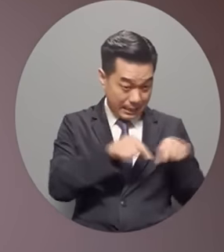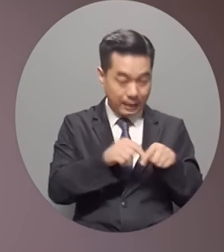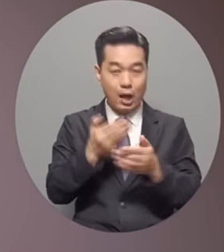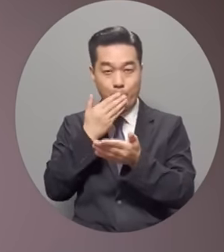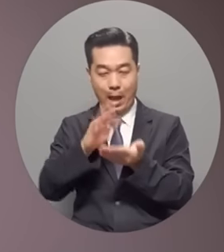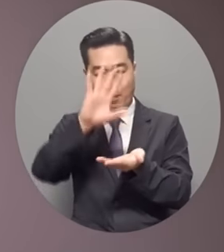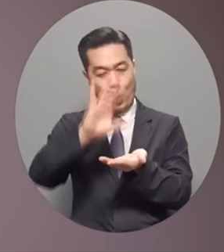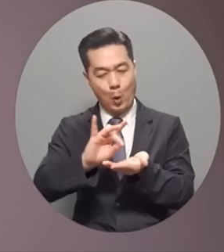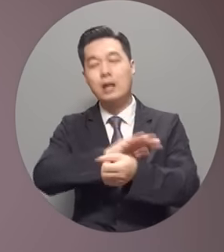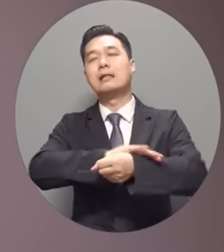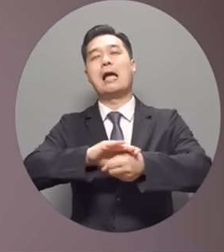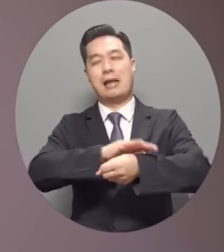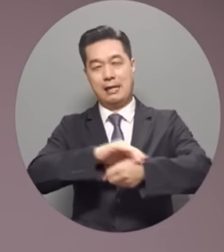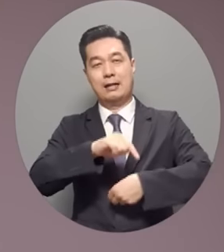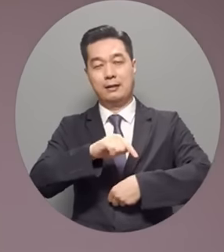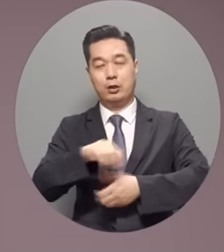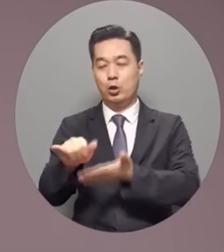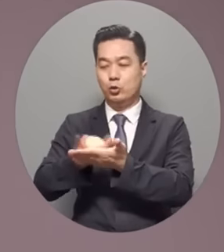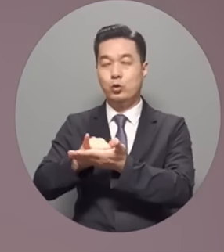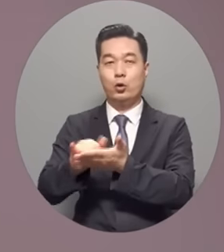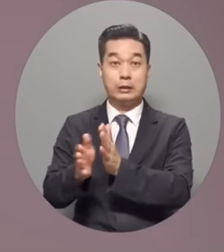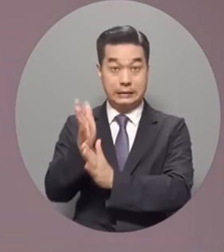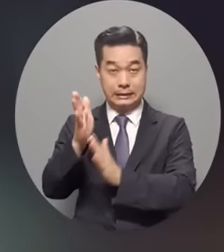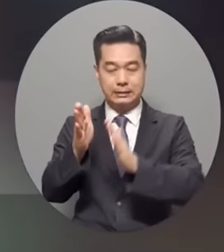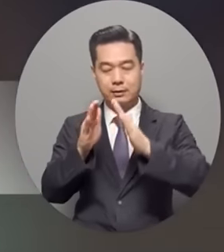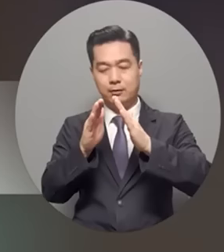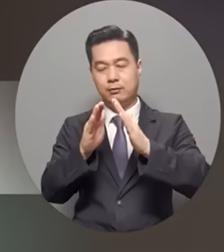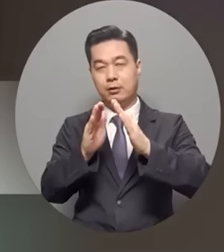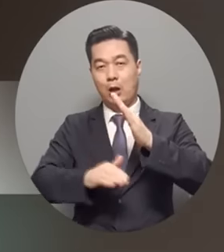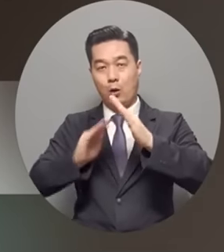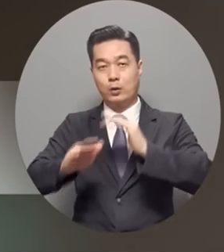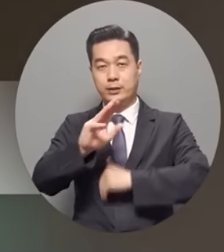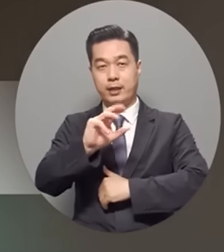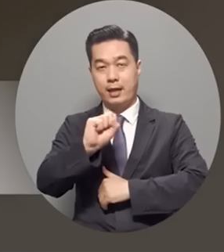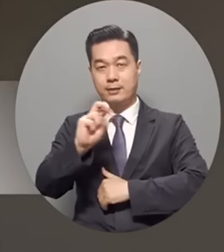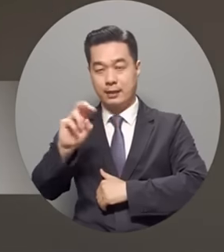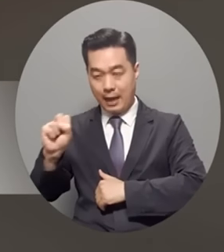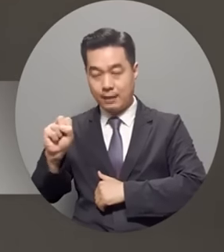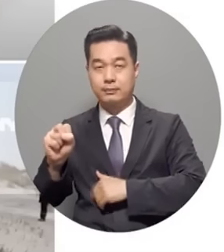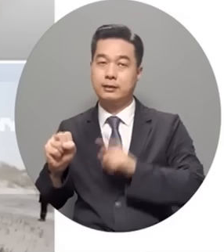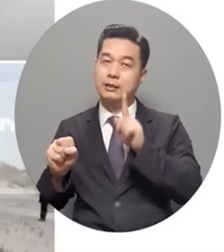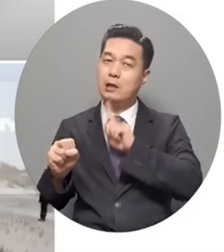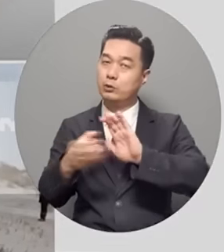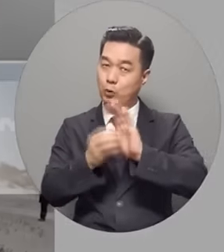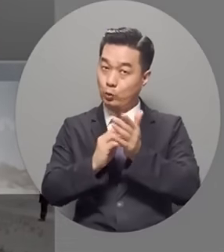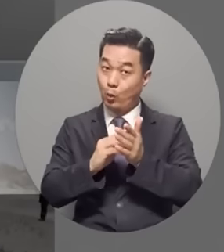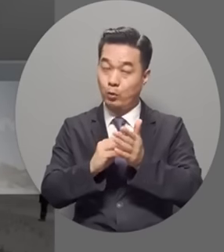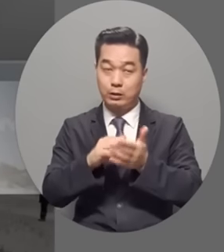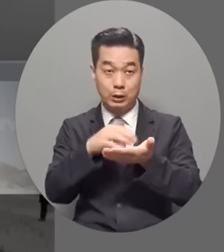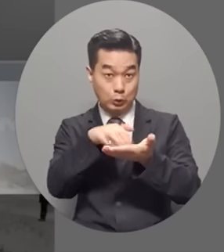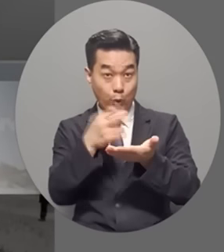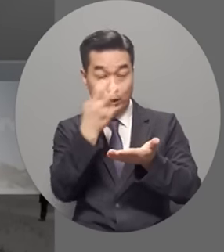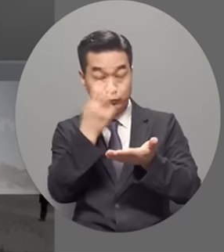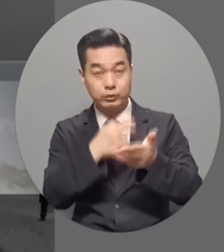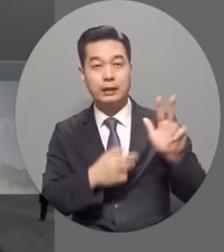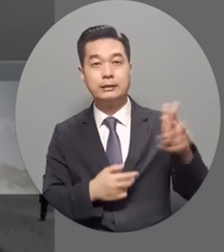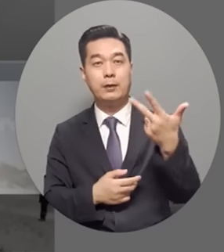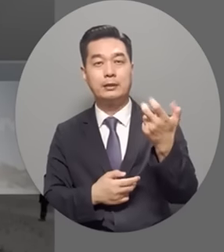소녀. 지난해 뉴욕시 공식 SNS에 올라온 1분 채 안 되는 영상이 조회수 777만 회를